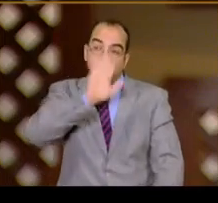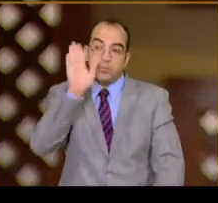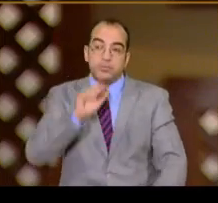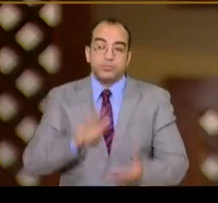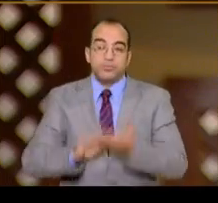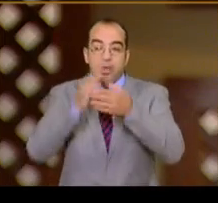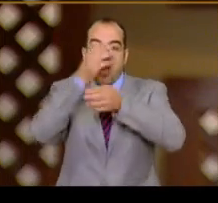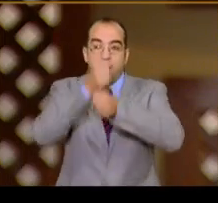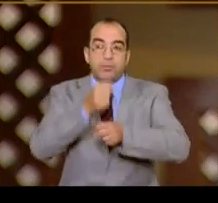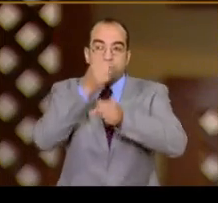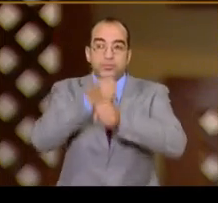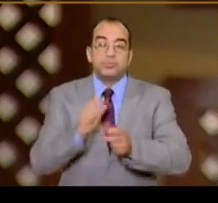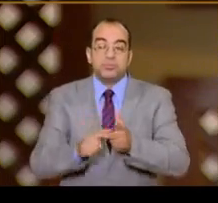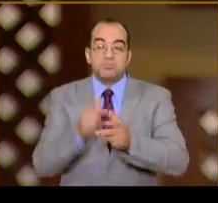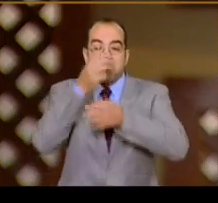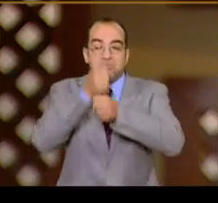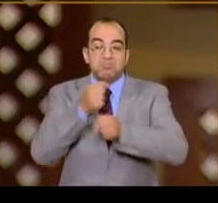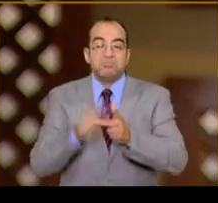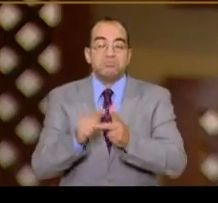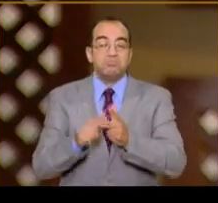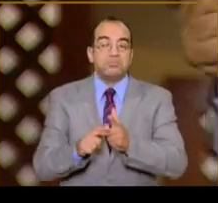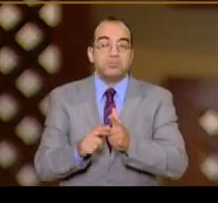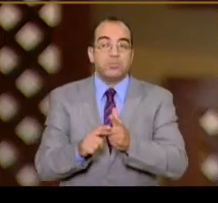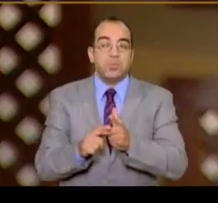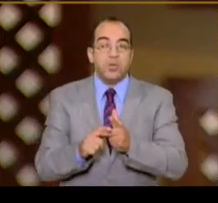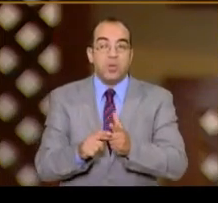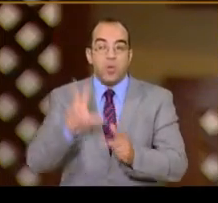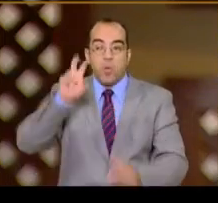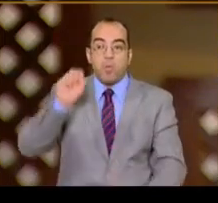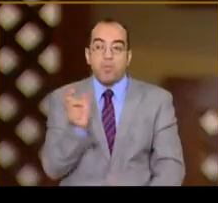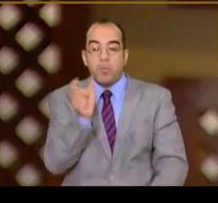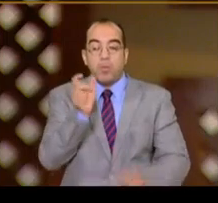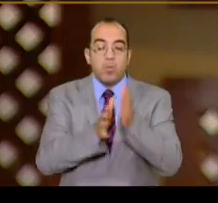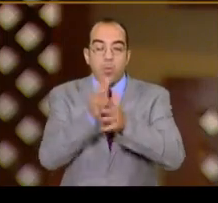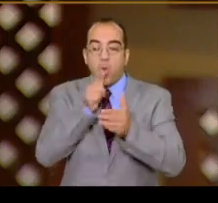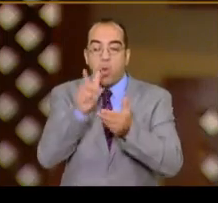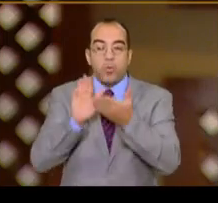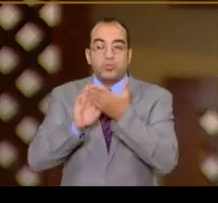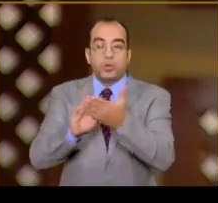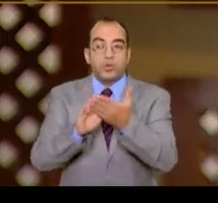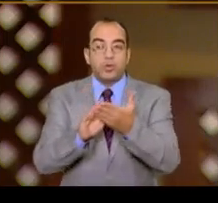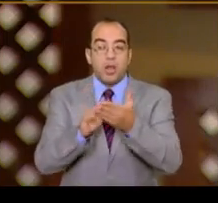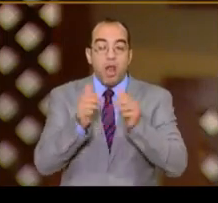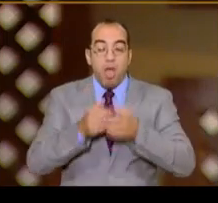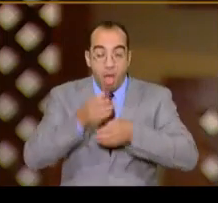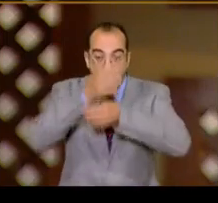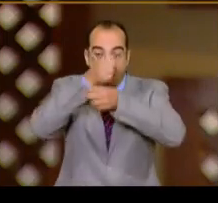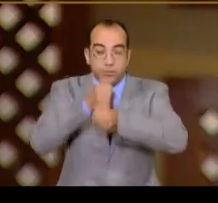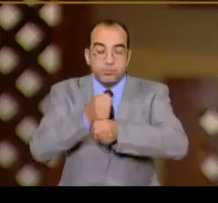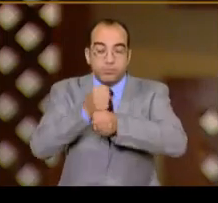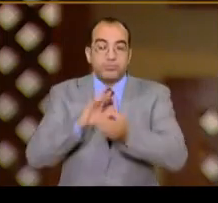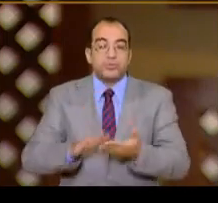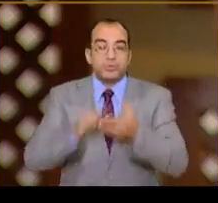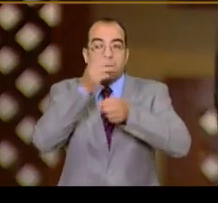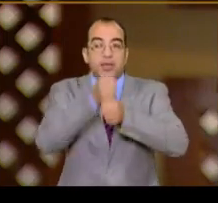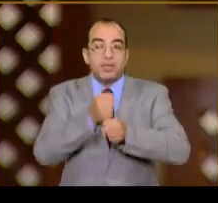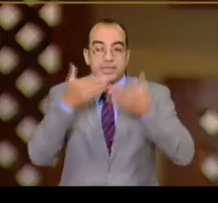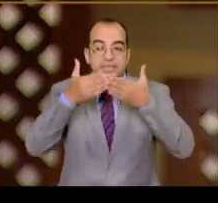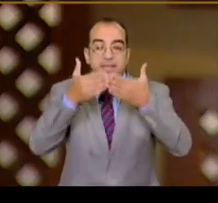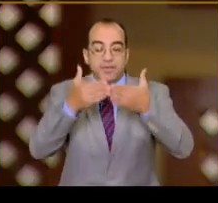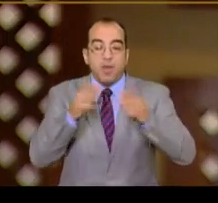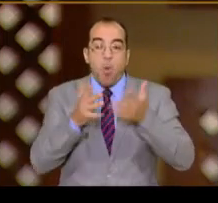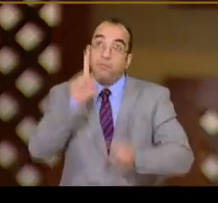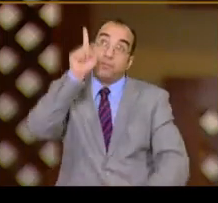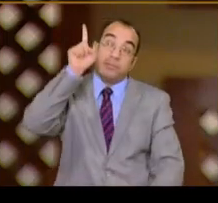لعلك تنجو لعلك تنجو لقمان الحكيم بيقول لابنه كده اذا النجاه السفينه